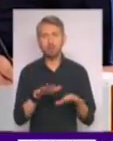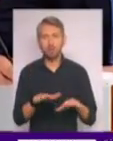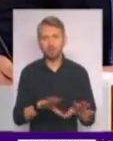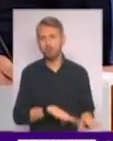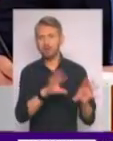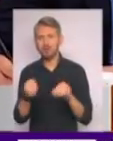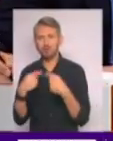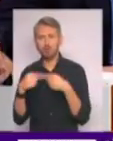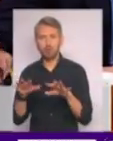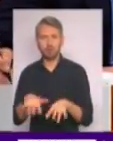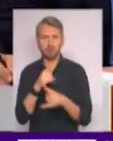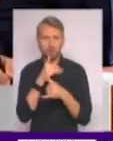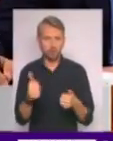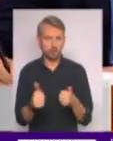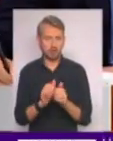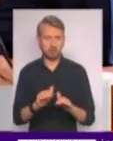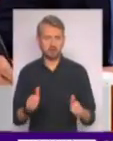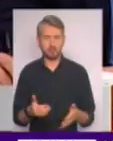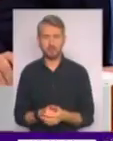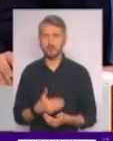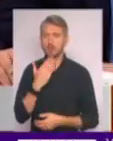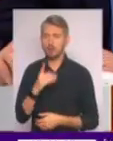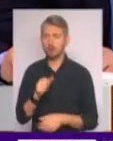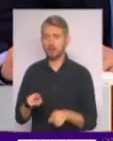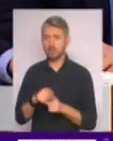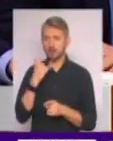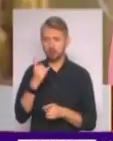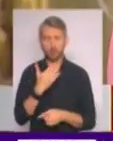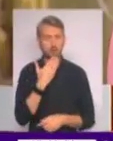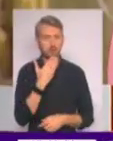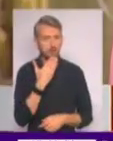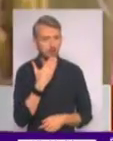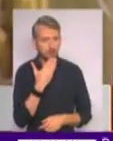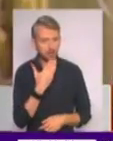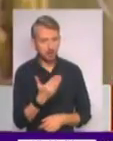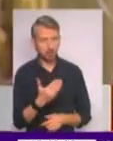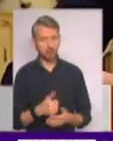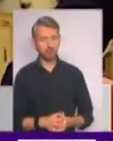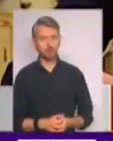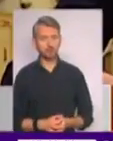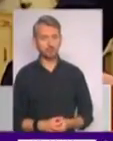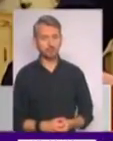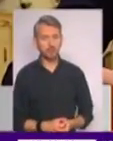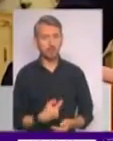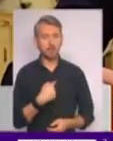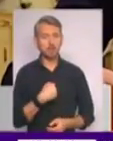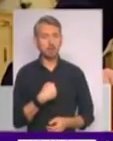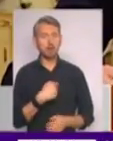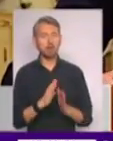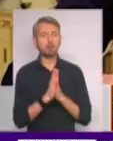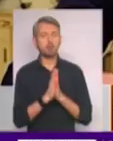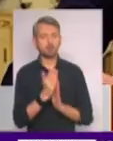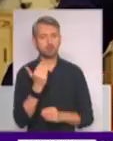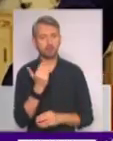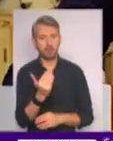но не возле Жидівських. Ну, дуже так, дякуємо. Так, дякуємо вам за такий дзвінок. Дякуємо, що закцентували увагу. Прошу. І я би прошу би вас